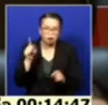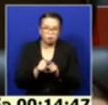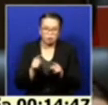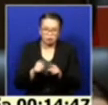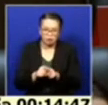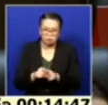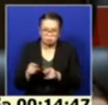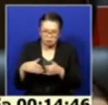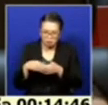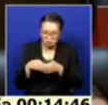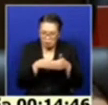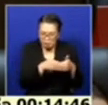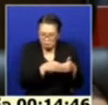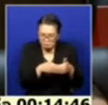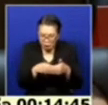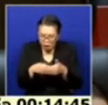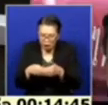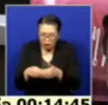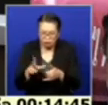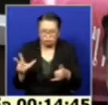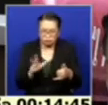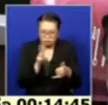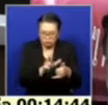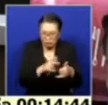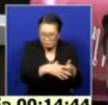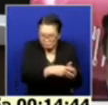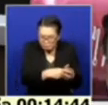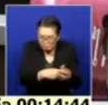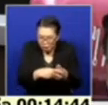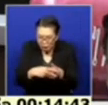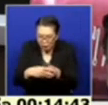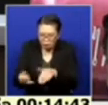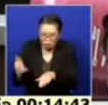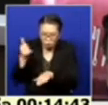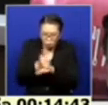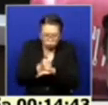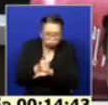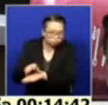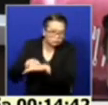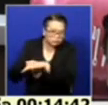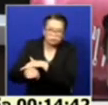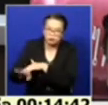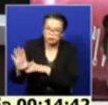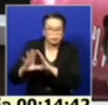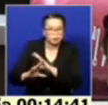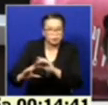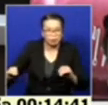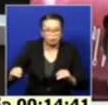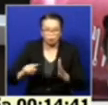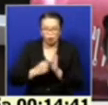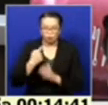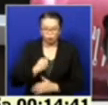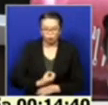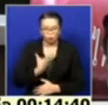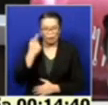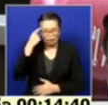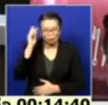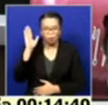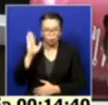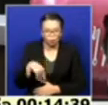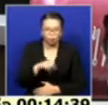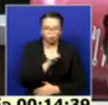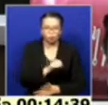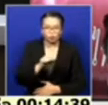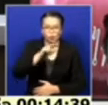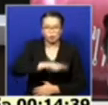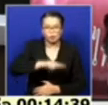ว่าเหตุเกิดที่ไหนอย่างไรผมเองนั้นก็ได้ข่าวคล้ายๆกับเพื่อนสมาชิกทั้งหลายว่า